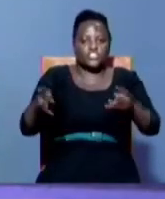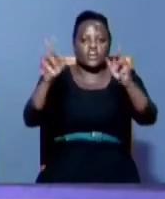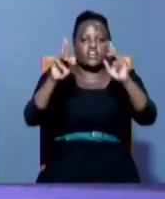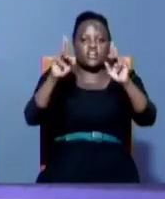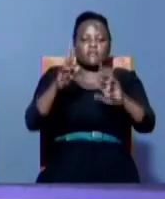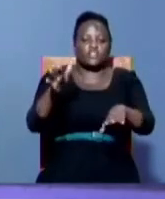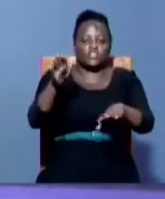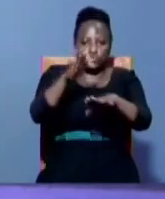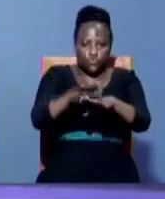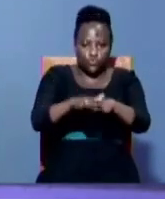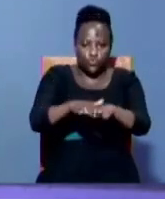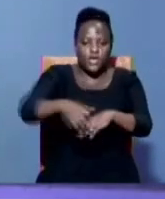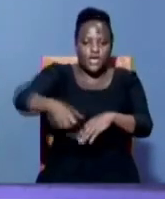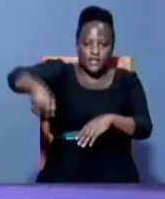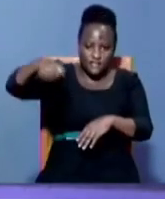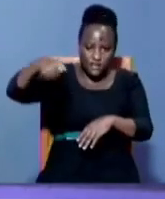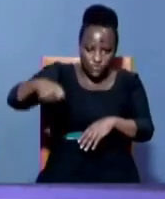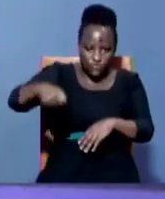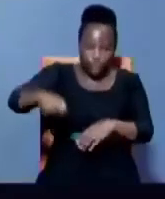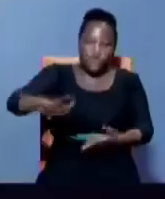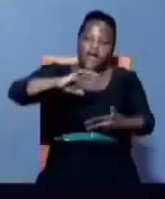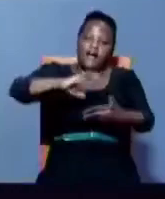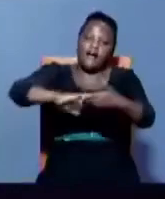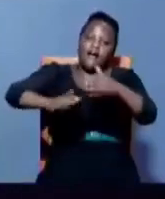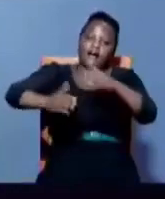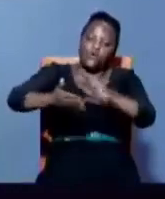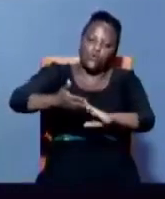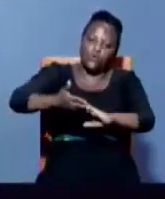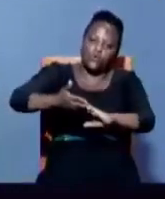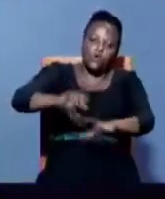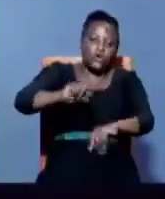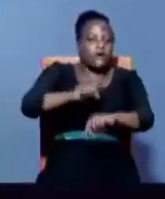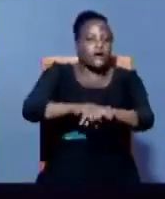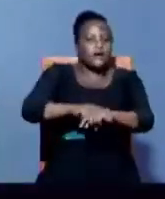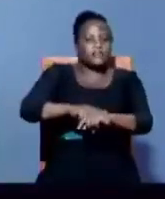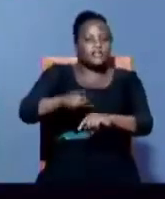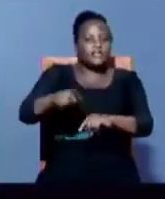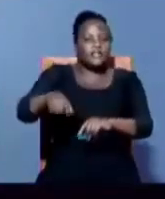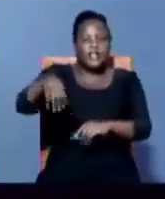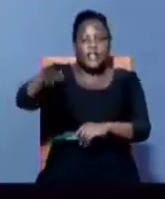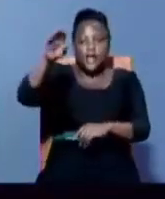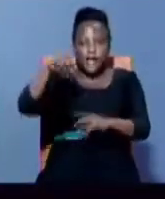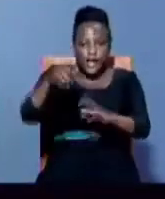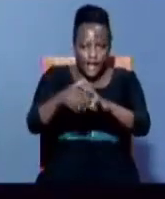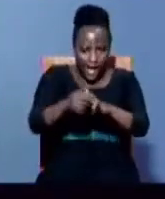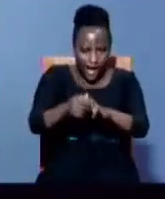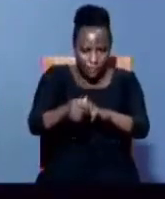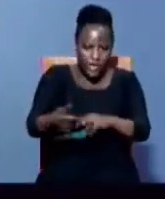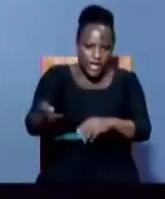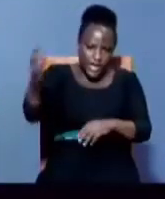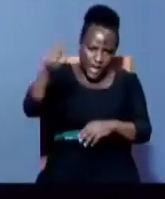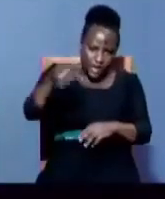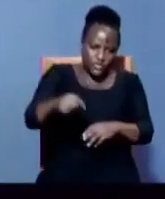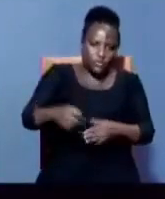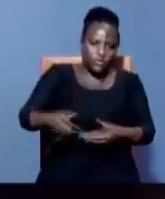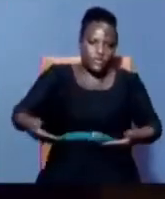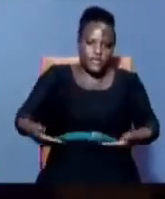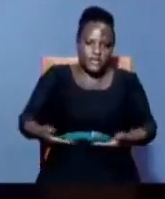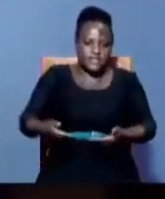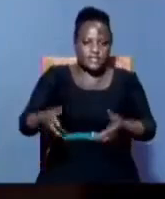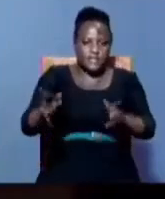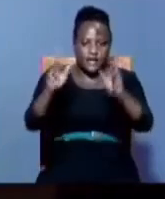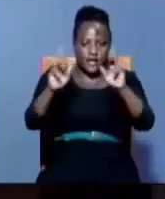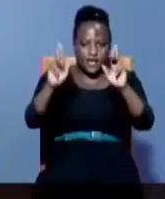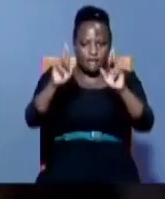kilicho juu ya sanduku la agano. Kwa hiyo wakati ile damu inaletwa pale kwenye kiti cha rehema, jambo la